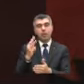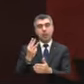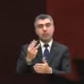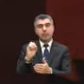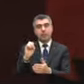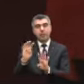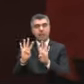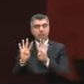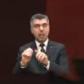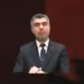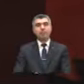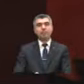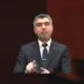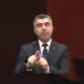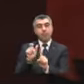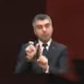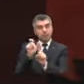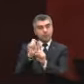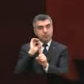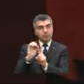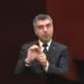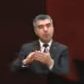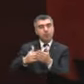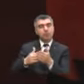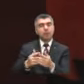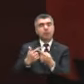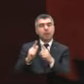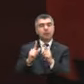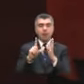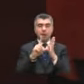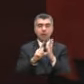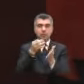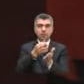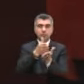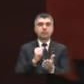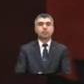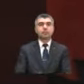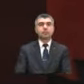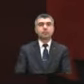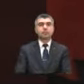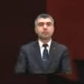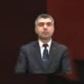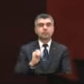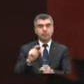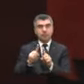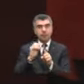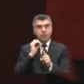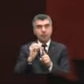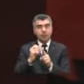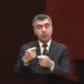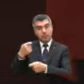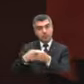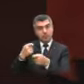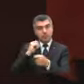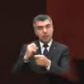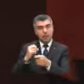3108 حول حماية المستهلك والتي من شأنها ضمان حقوق المستهلك، تعزيز ثقة المستهلك في مجال